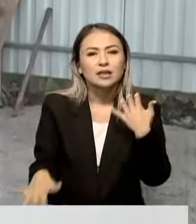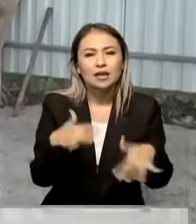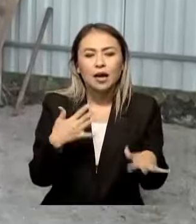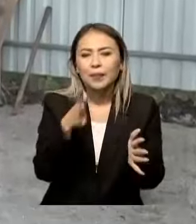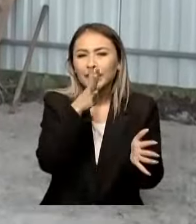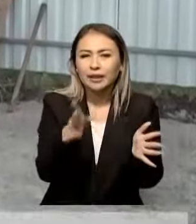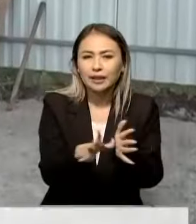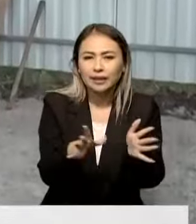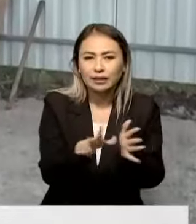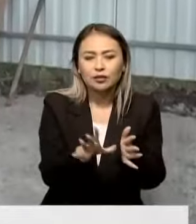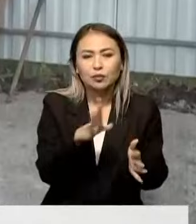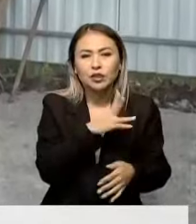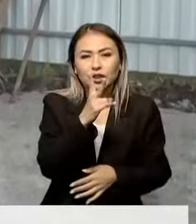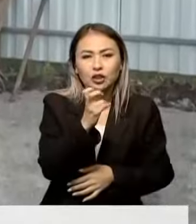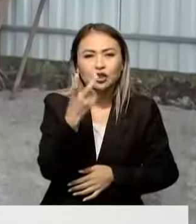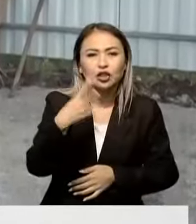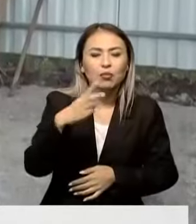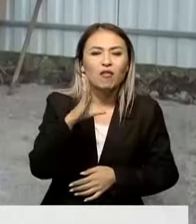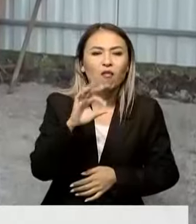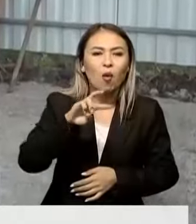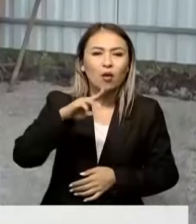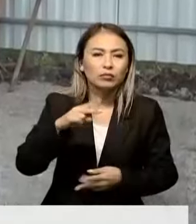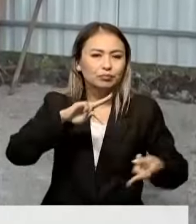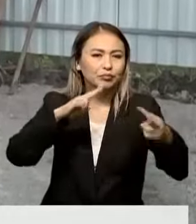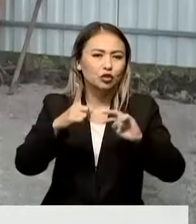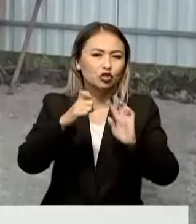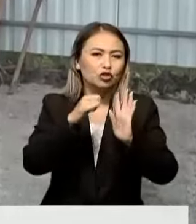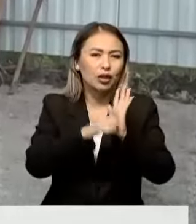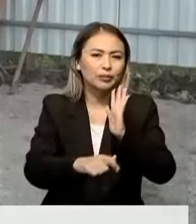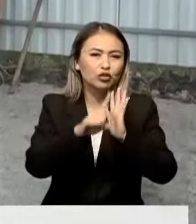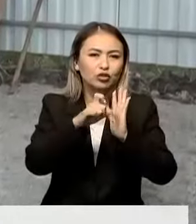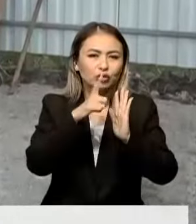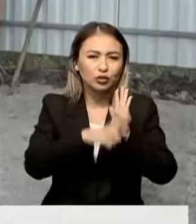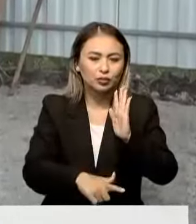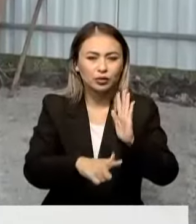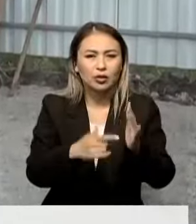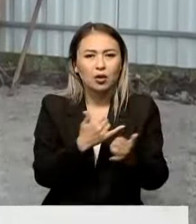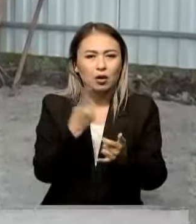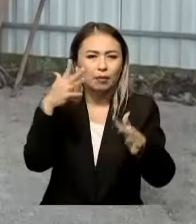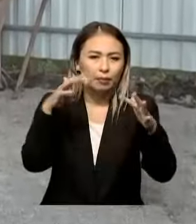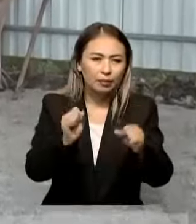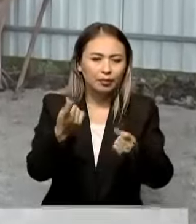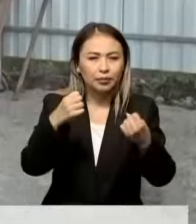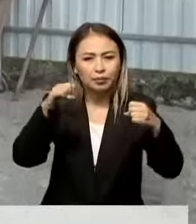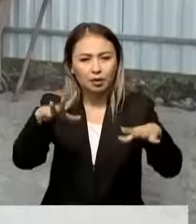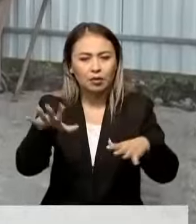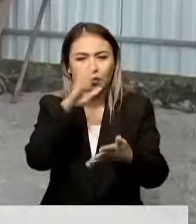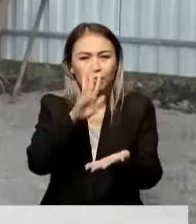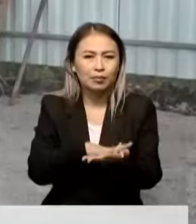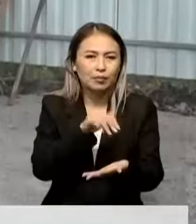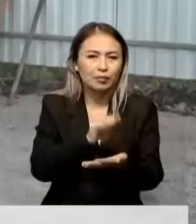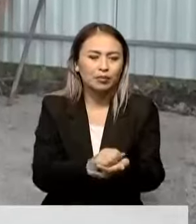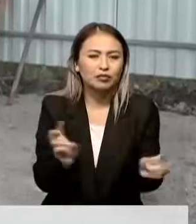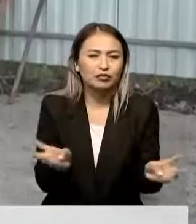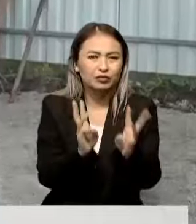Қуат көзі төмен, 220 вольттың орнына 160-170 вольт береді. Бір сөніп, бір жанғанда тұрмыстық техникалар